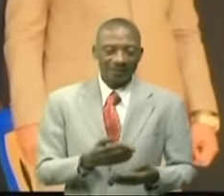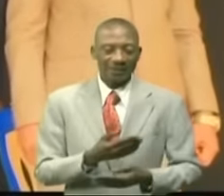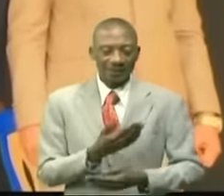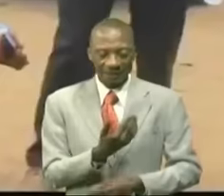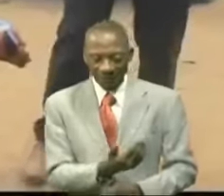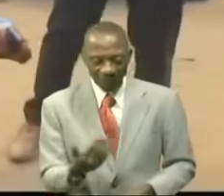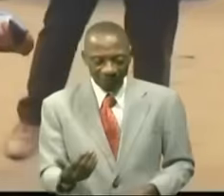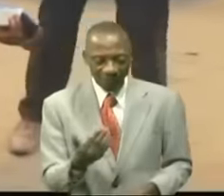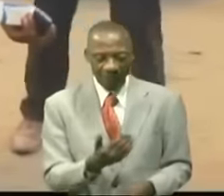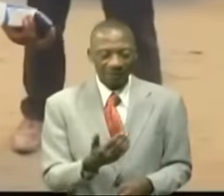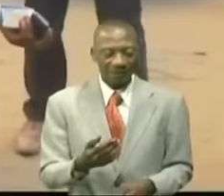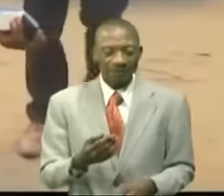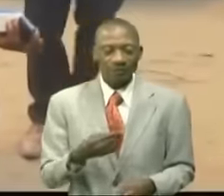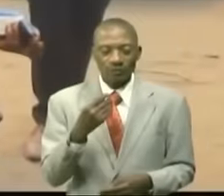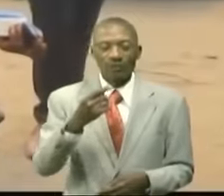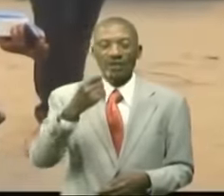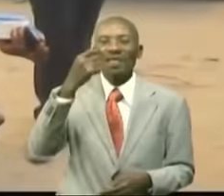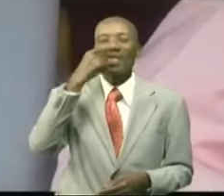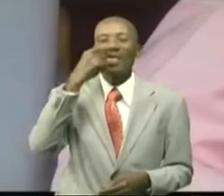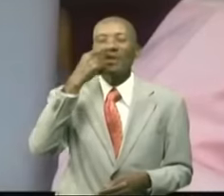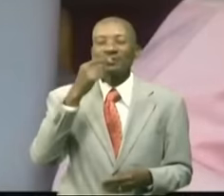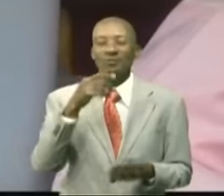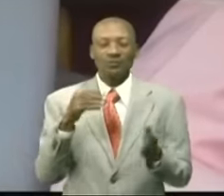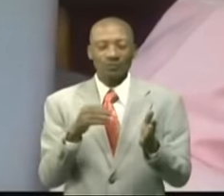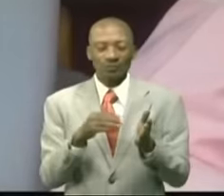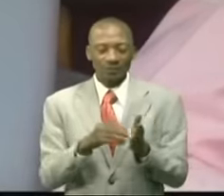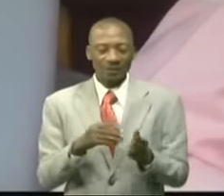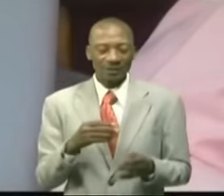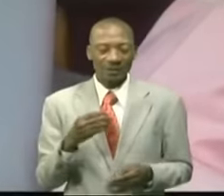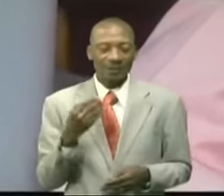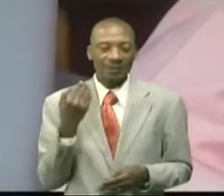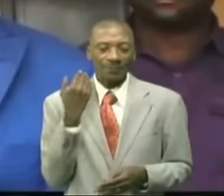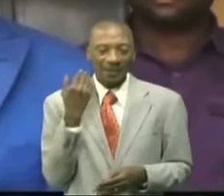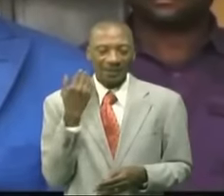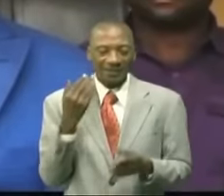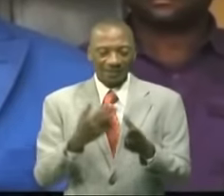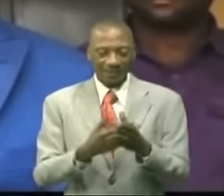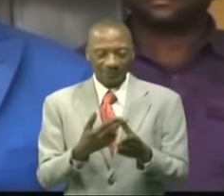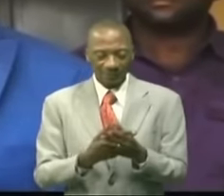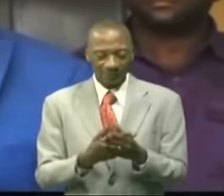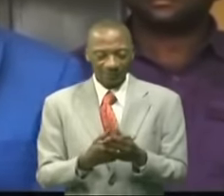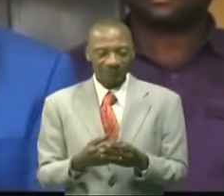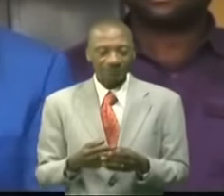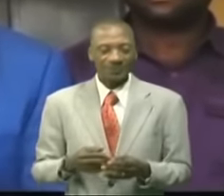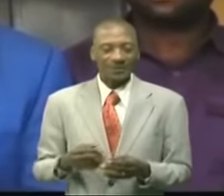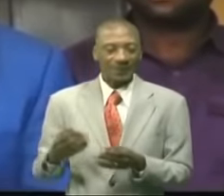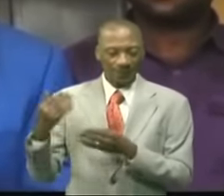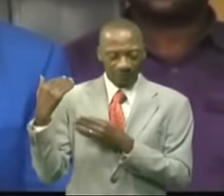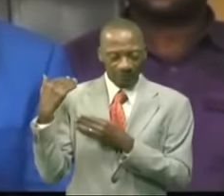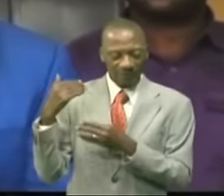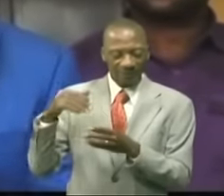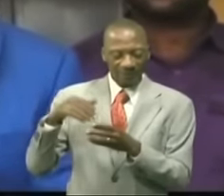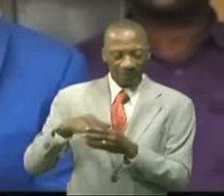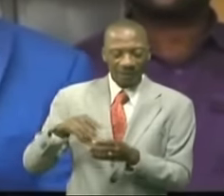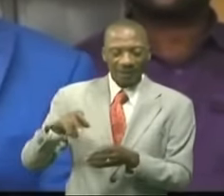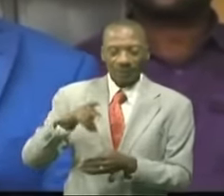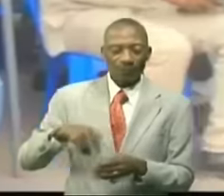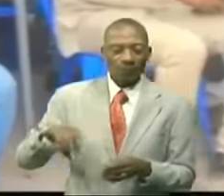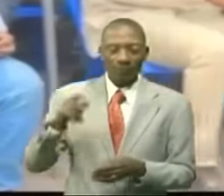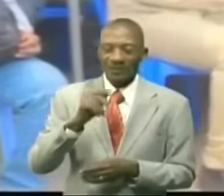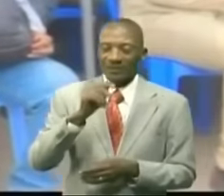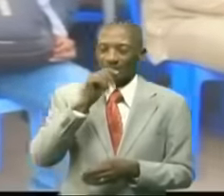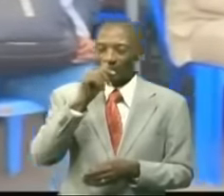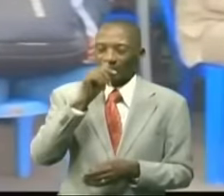contre la poliomyélite, le premier citoyen de la province du Maïndombe Nkosso Kevanilebo a loué le programme de la couverture santé